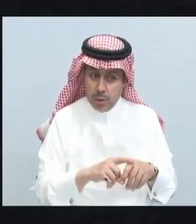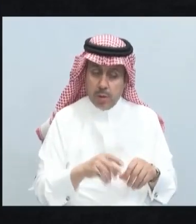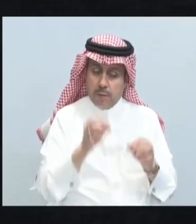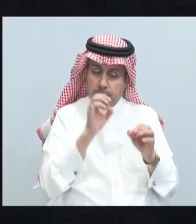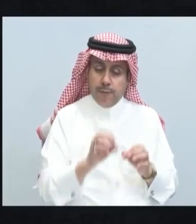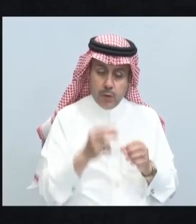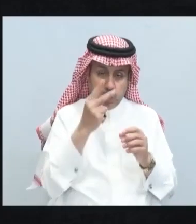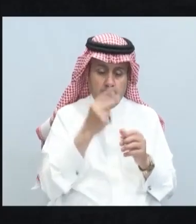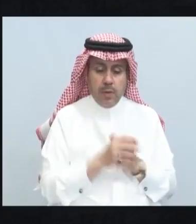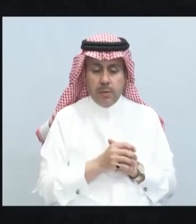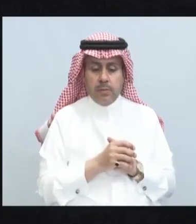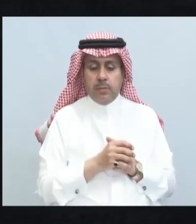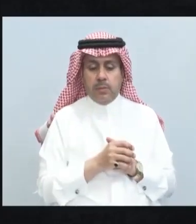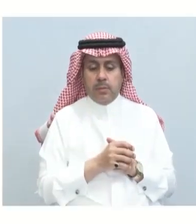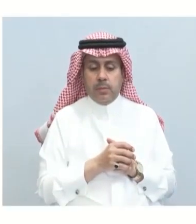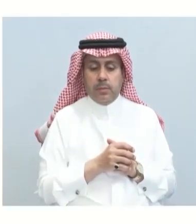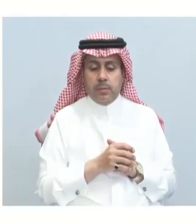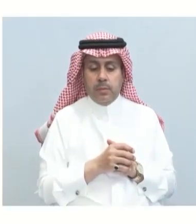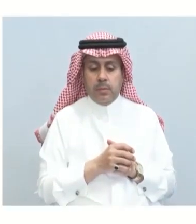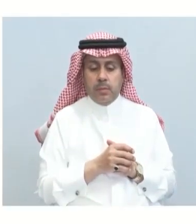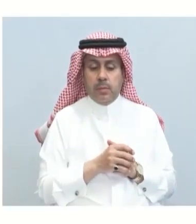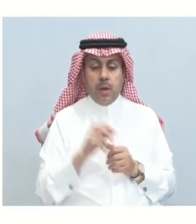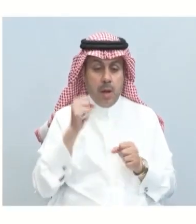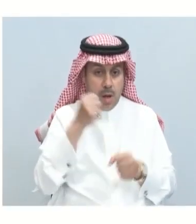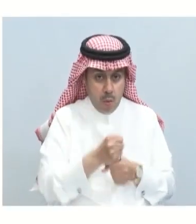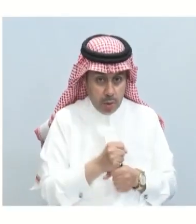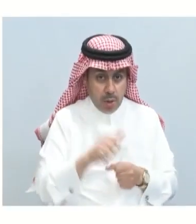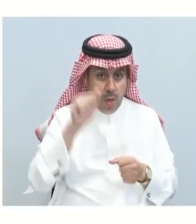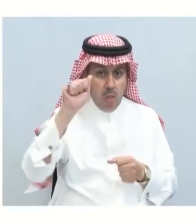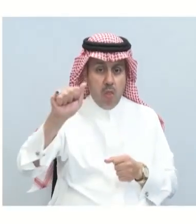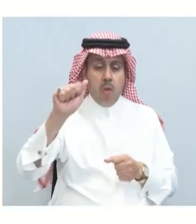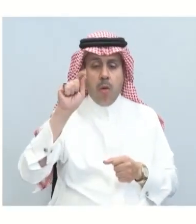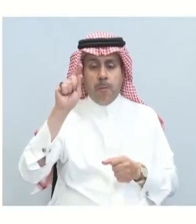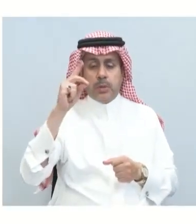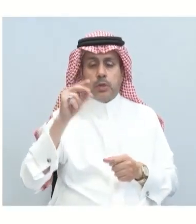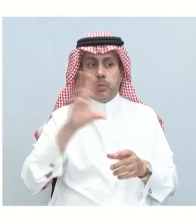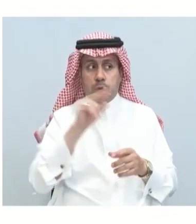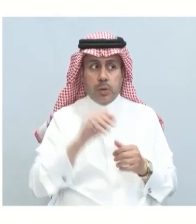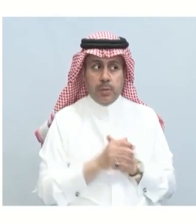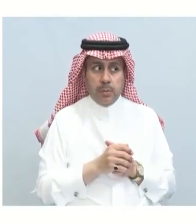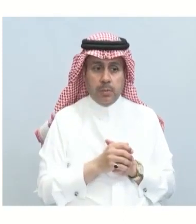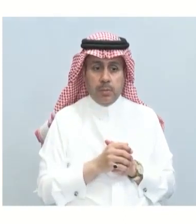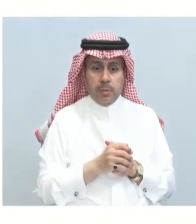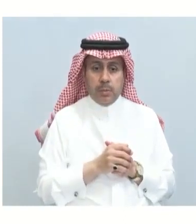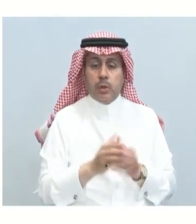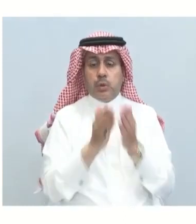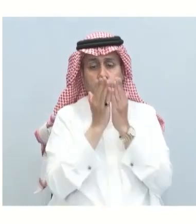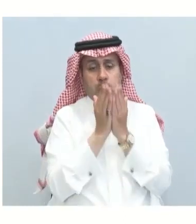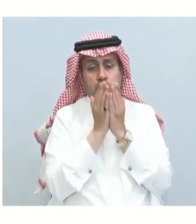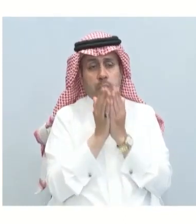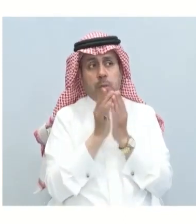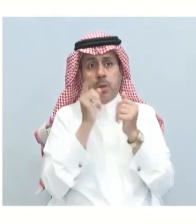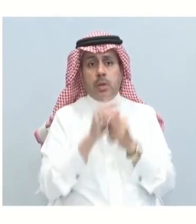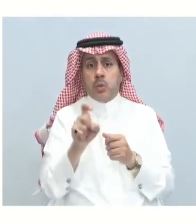بلفظه كذا ذلك كل من قواعد ضبط متشابه كذلك من اهم الامور الدعاء والالتجاء الى الله تعالى